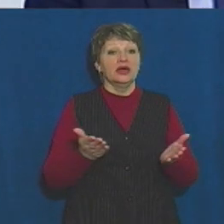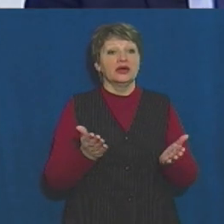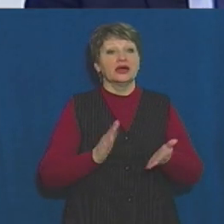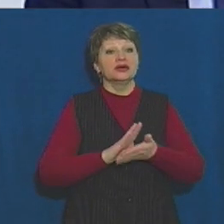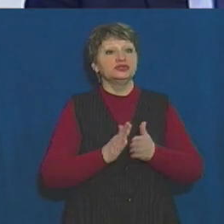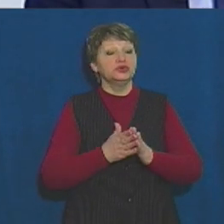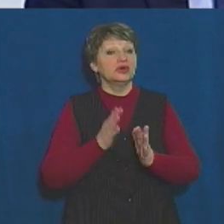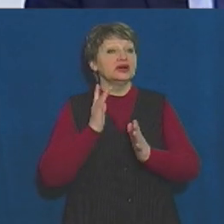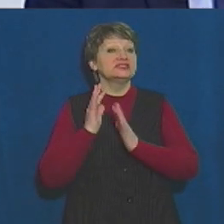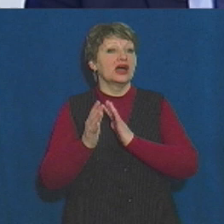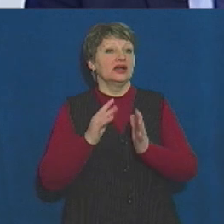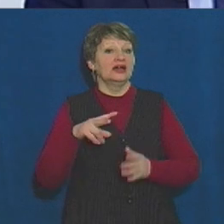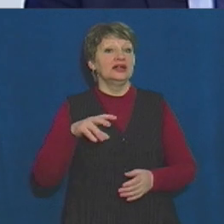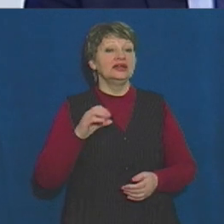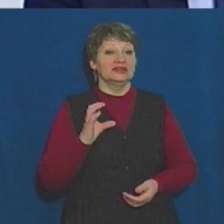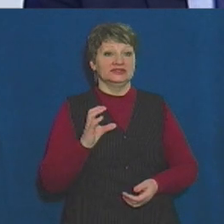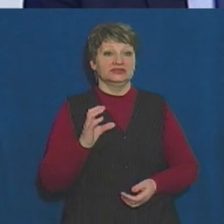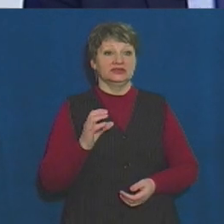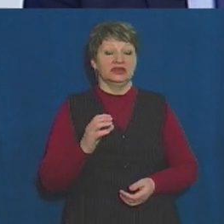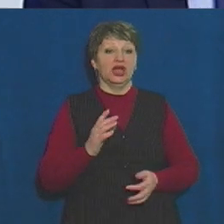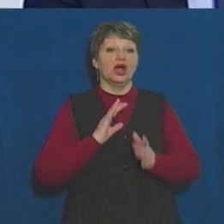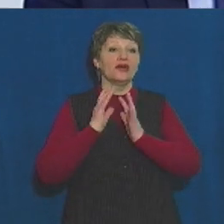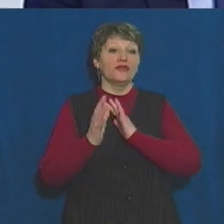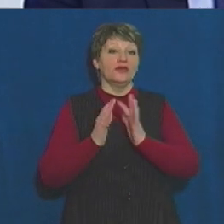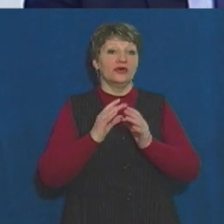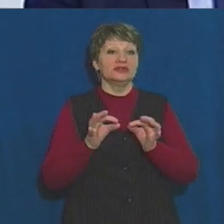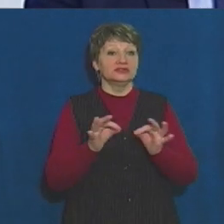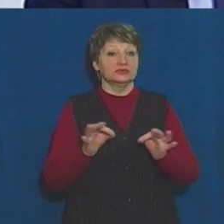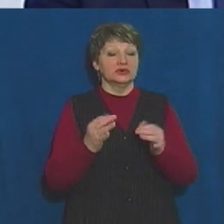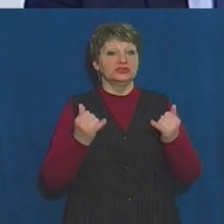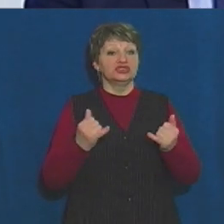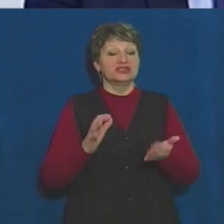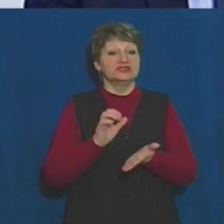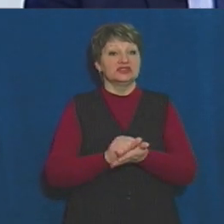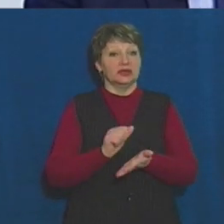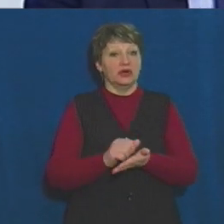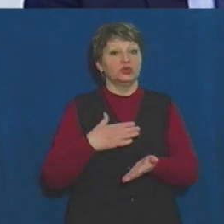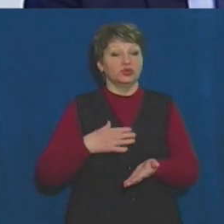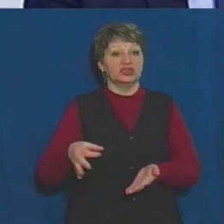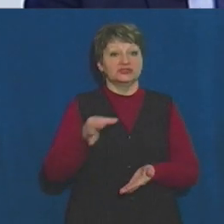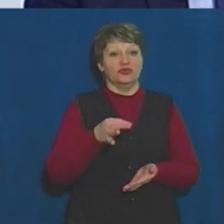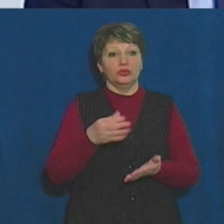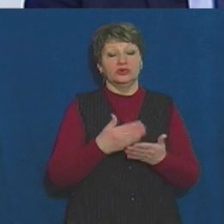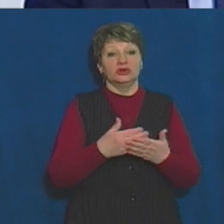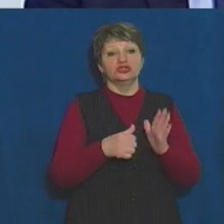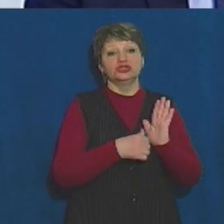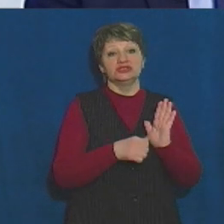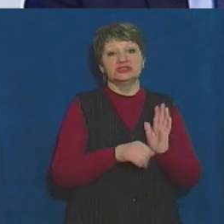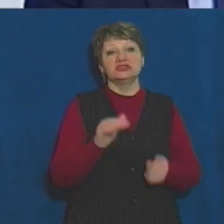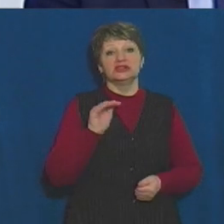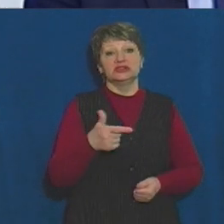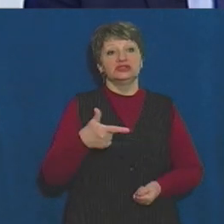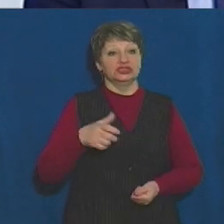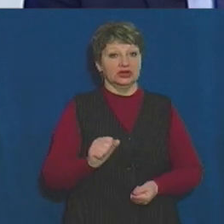сьогоднішній день хвойних лісів у нас в області хвойні ліси займають площу близько 60 тисяч гектарів, і з них